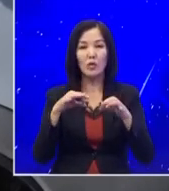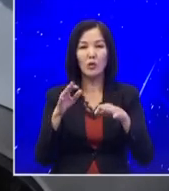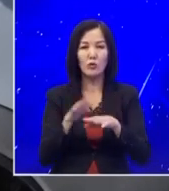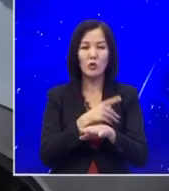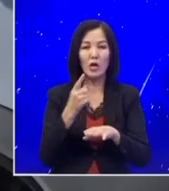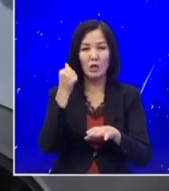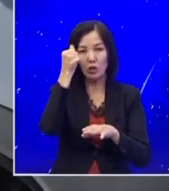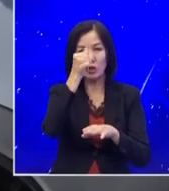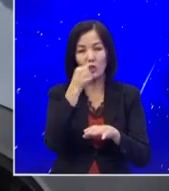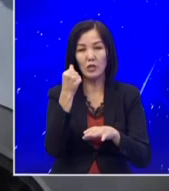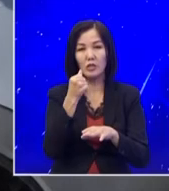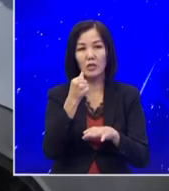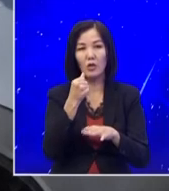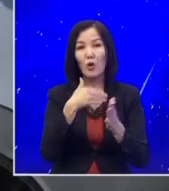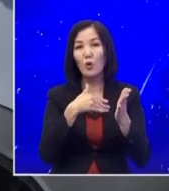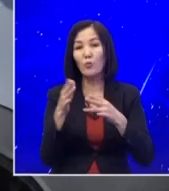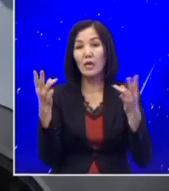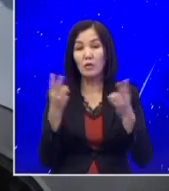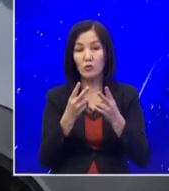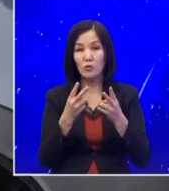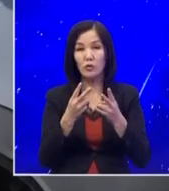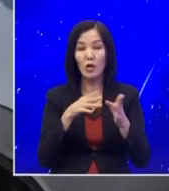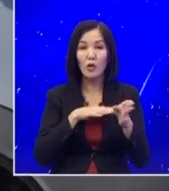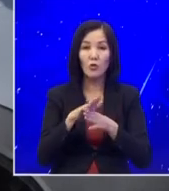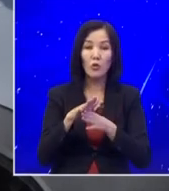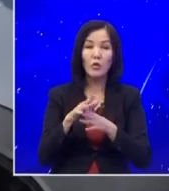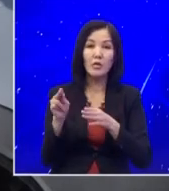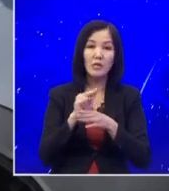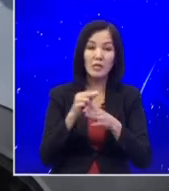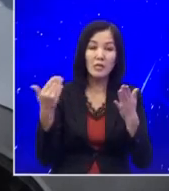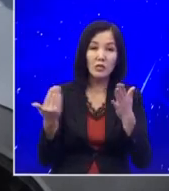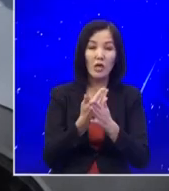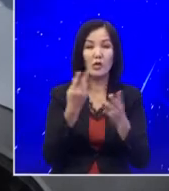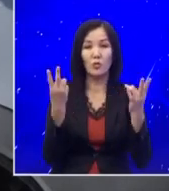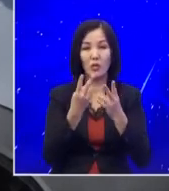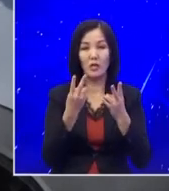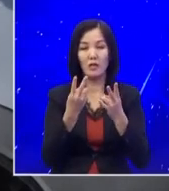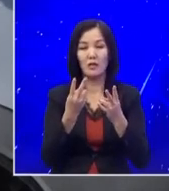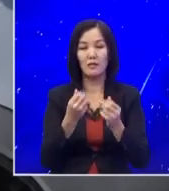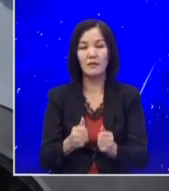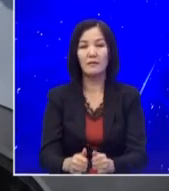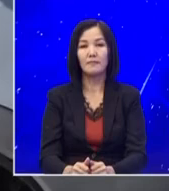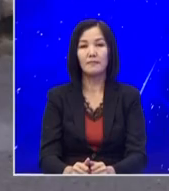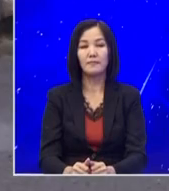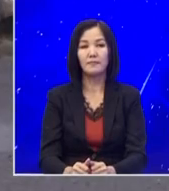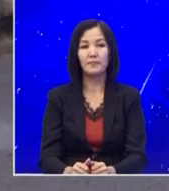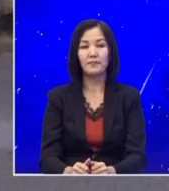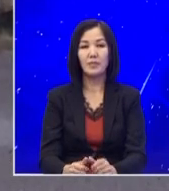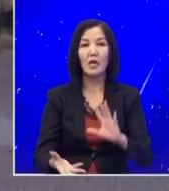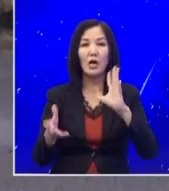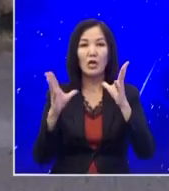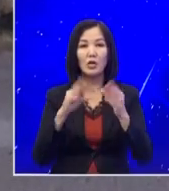жүрілген машиналарды утилизация жасаған дұрыс. Немесе толыққанды техникалық жаңарту жұмыстарын уақытылы жүргізіп тұруға жет.